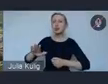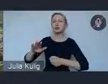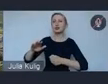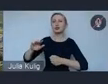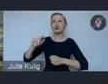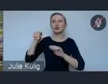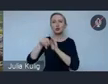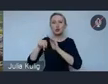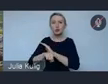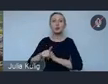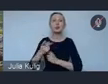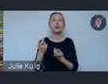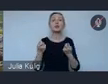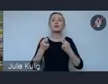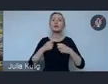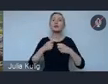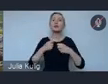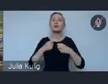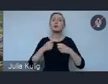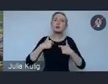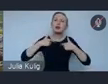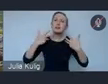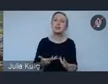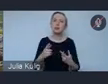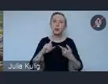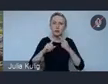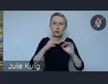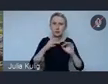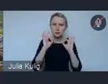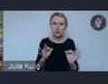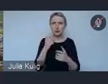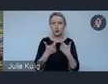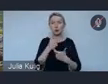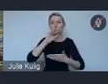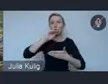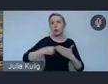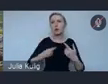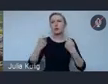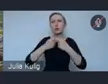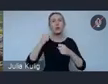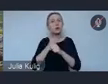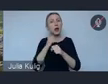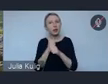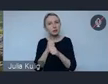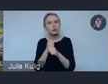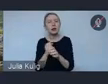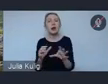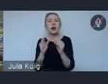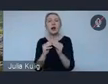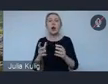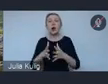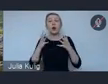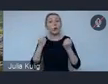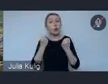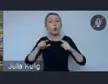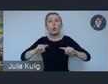partnerstwa zależy nam na tym żeby robić to jak naj sensownie to jest moment podpisania partnerstwa z wielką organizacją